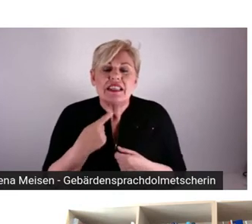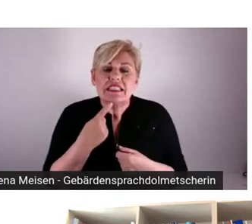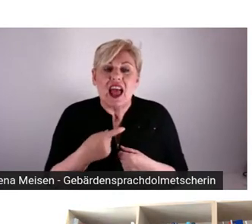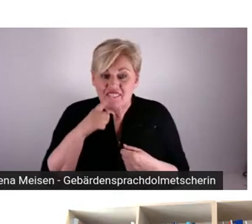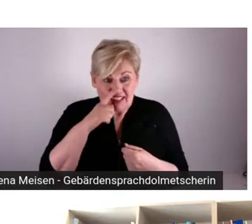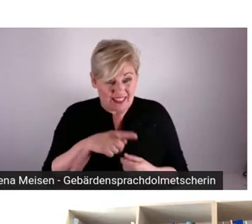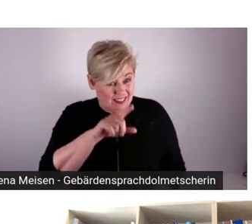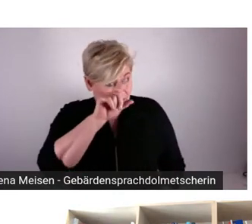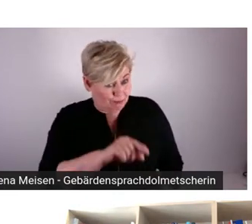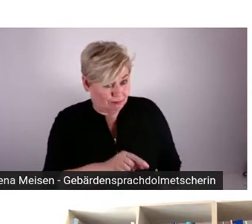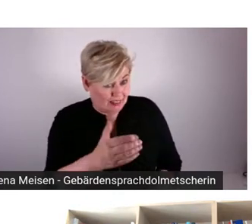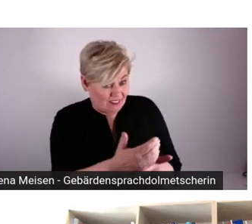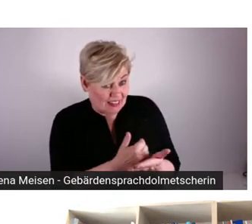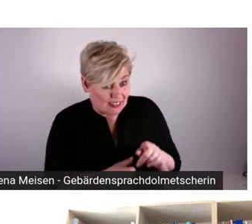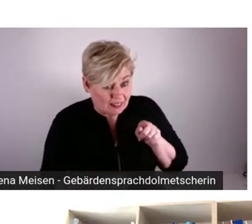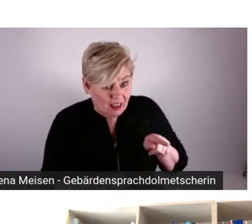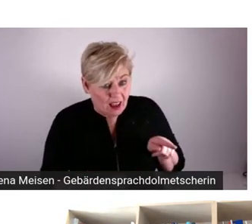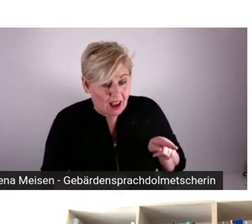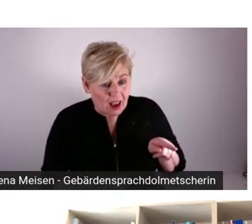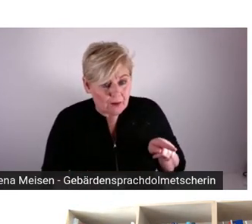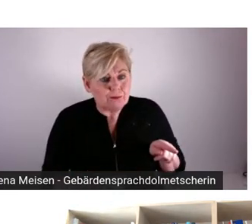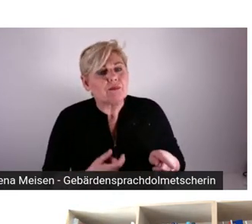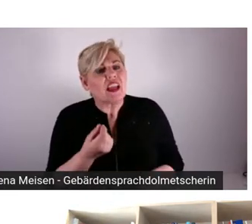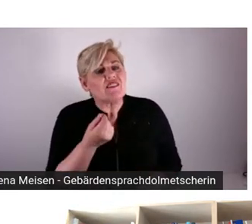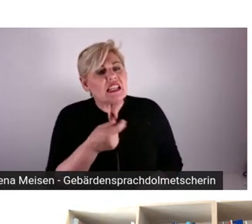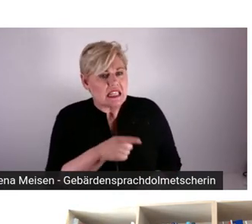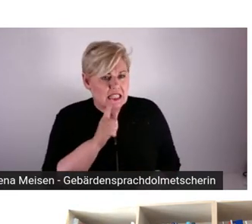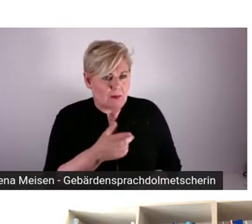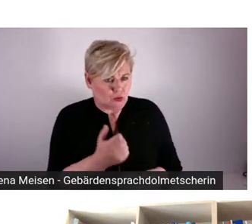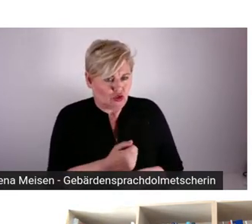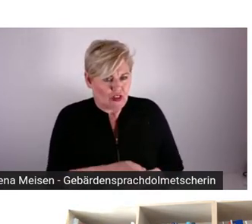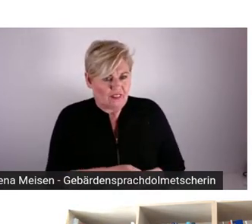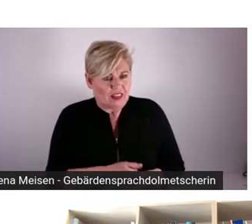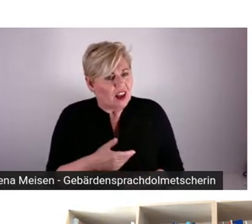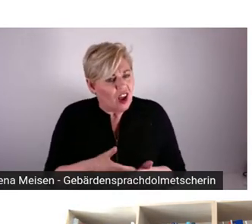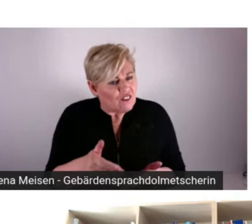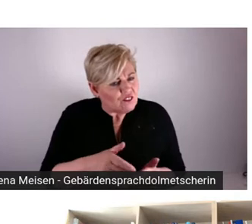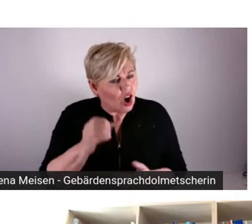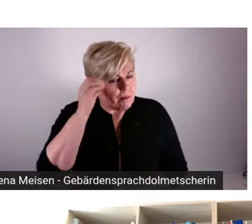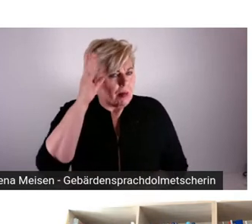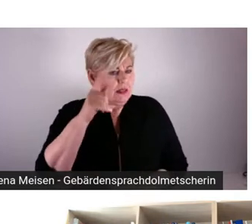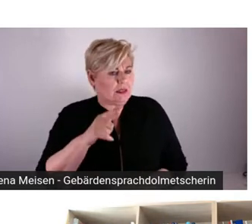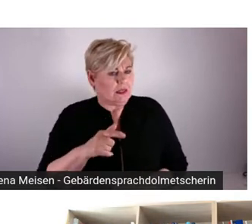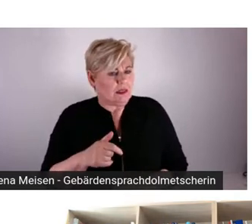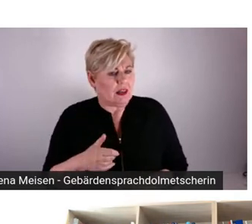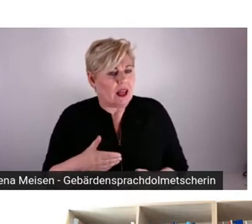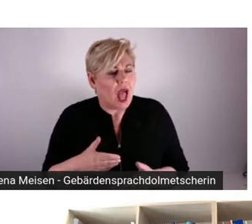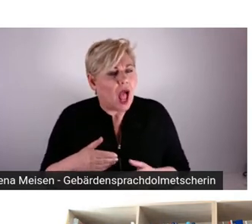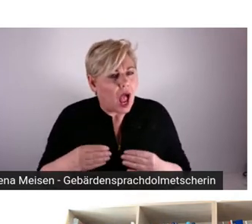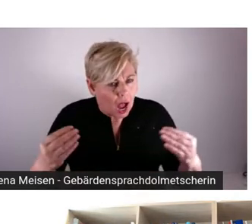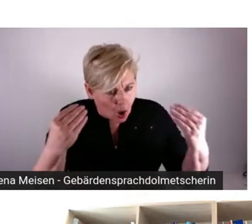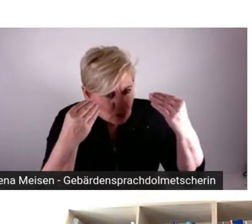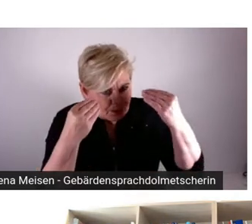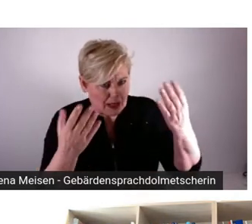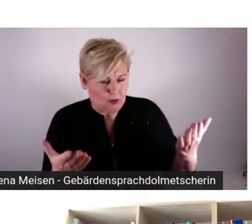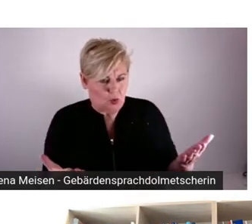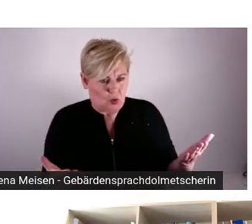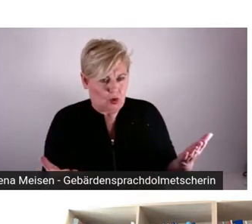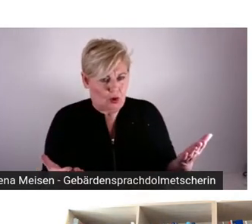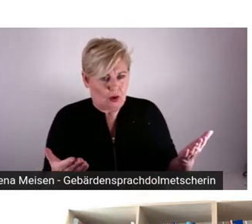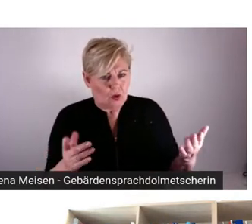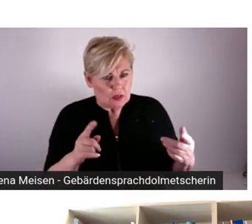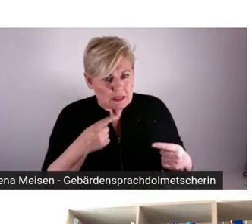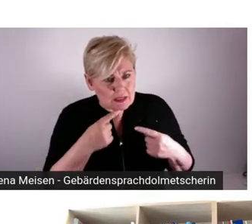Geringverdiener die Möglichkeiten finanziell schaffen müssen, sich fortzubilden, sich weiterzubilden, sich auszubilden. Deshalb sagen wir